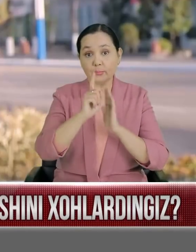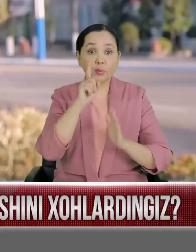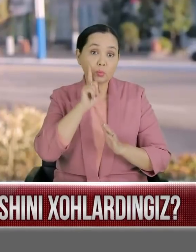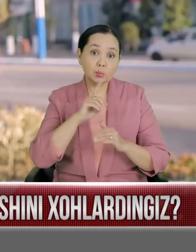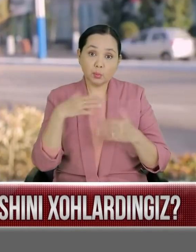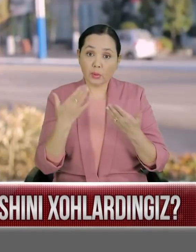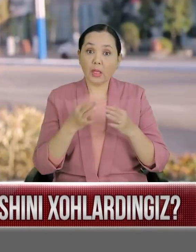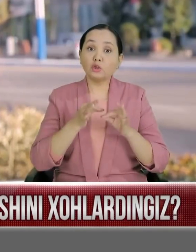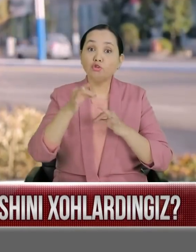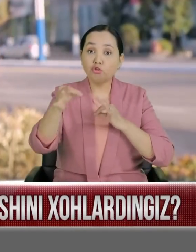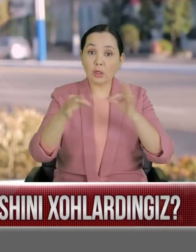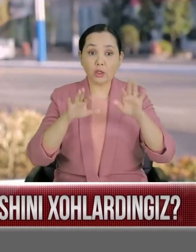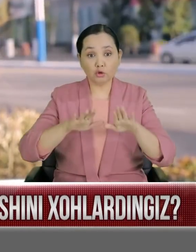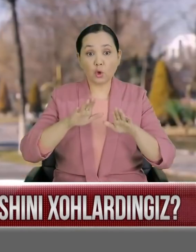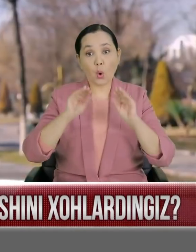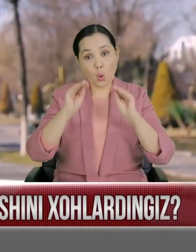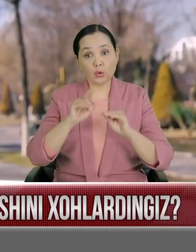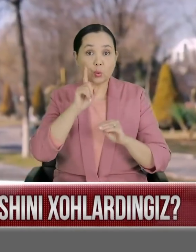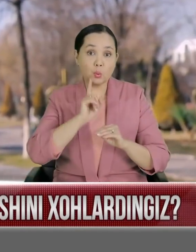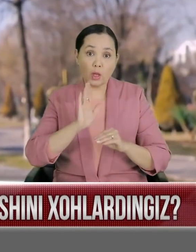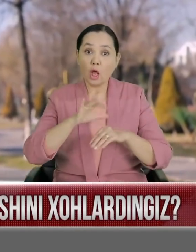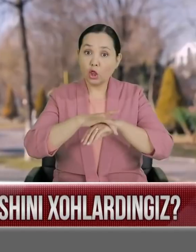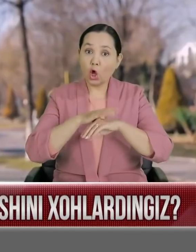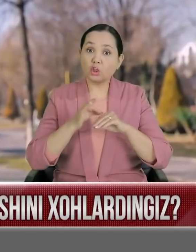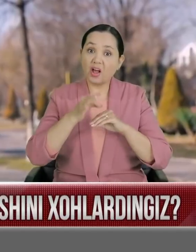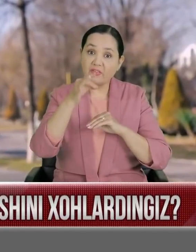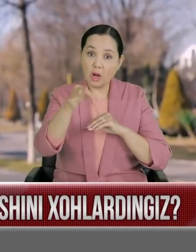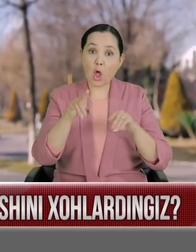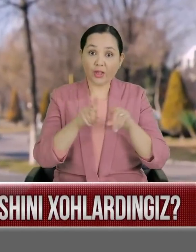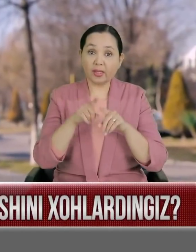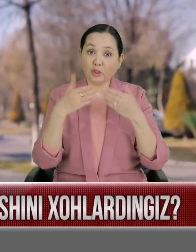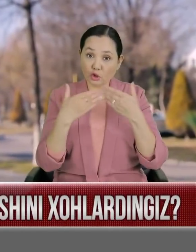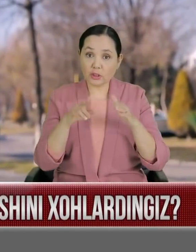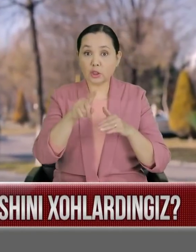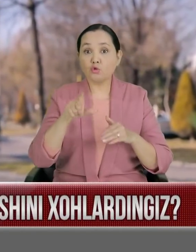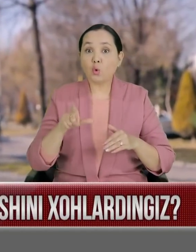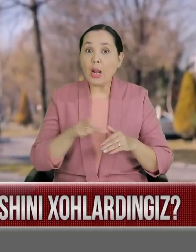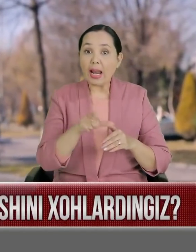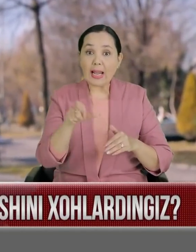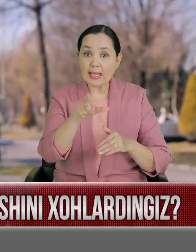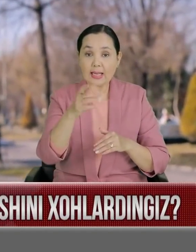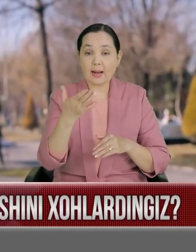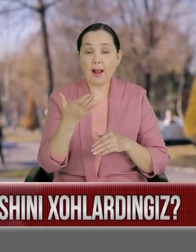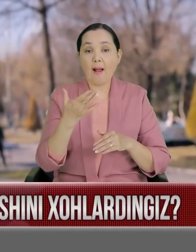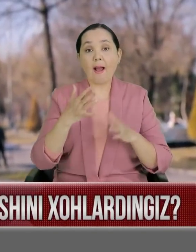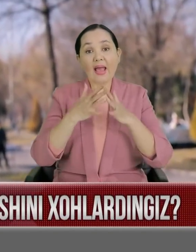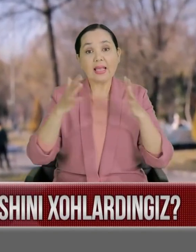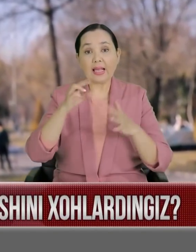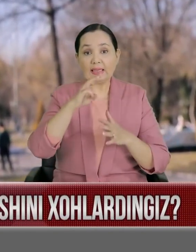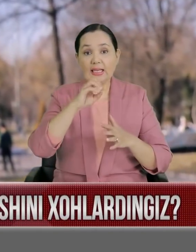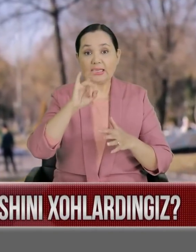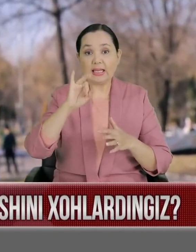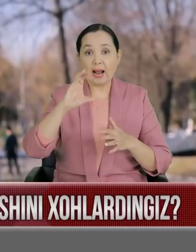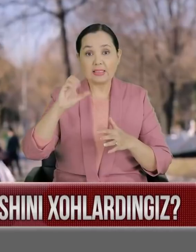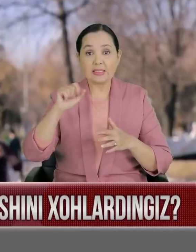Undan ham chetroq joylarga qo'ysa, balkim onsaroq bo'lar. Oylarni Toshkent viloyatigacha chiqsa shu liniyalar. Yanada mana shu katta trassani